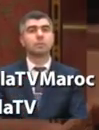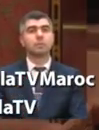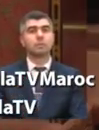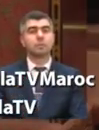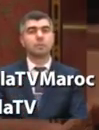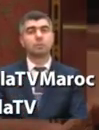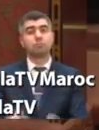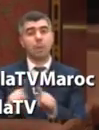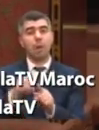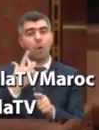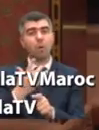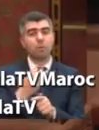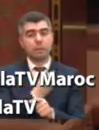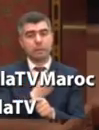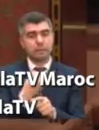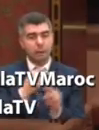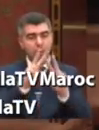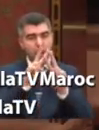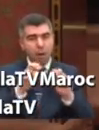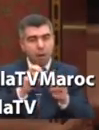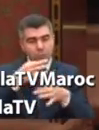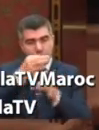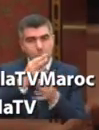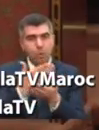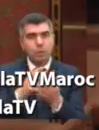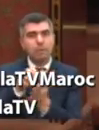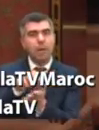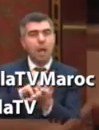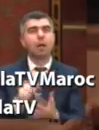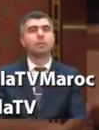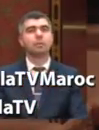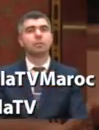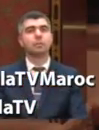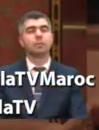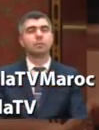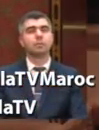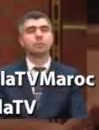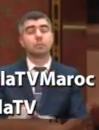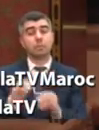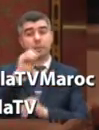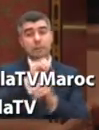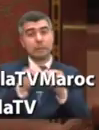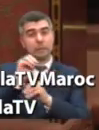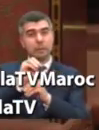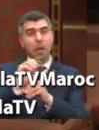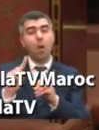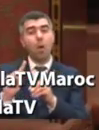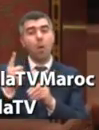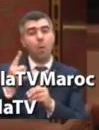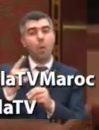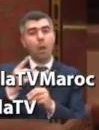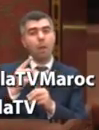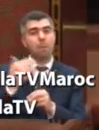كذلك السلامه الصحيه والبحث الزراعي وتنسيق الصادرات. وانتهت ديال الاشغال ديال تهيئه الشطر الاول في